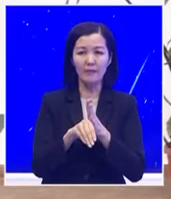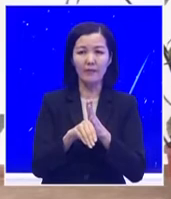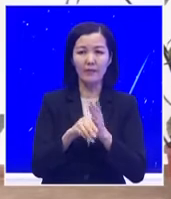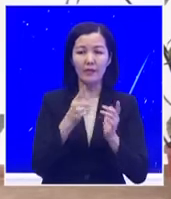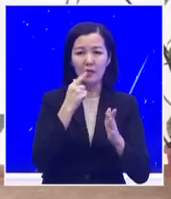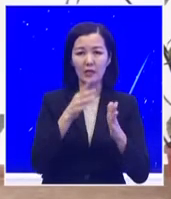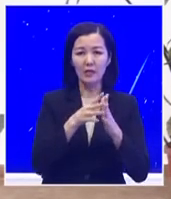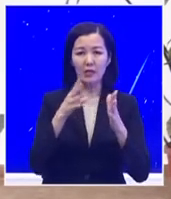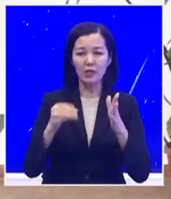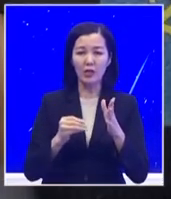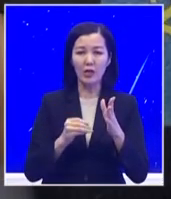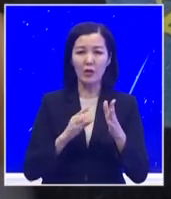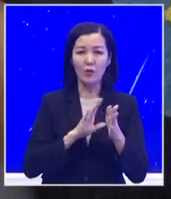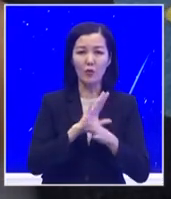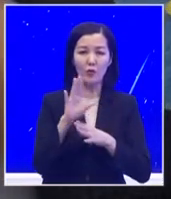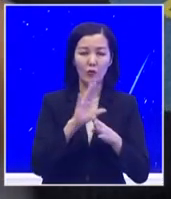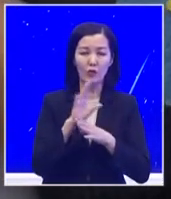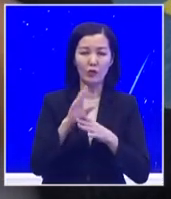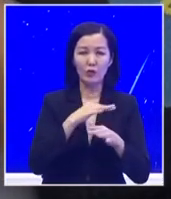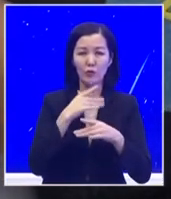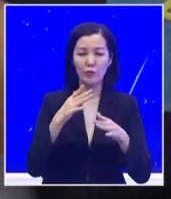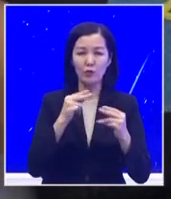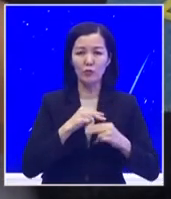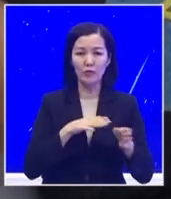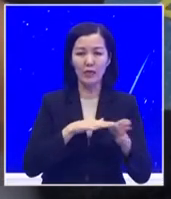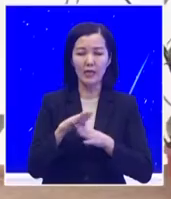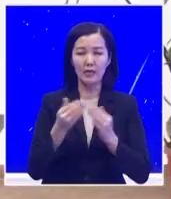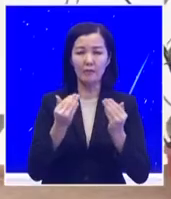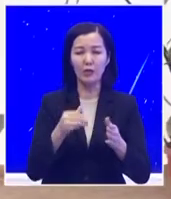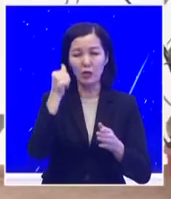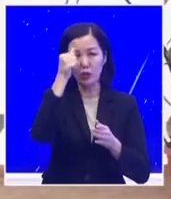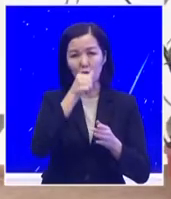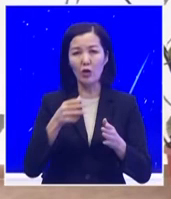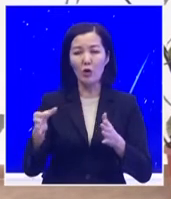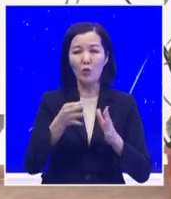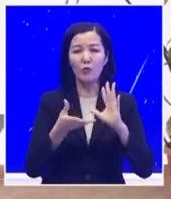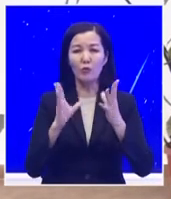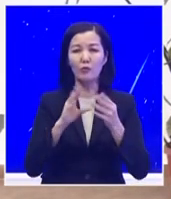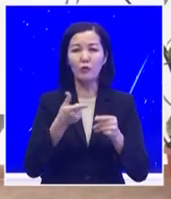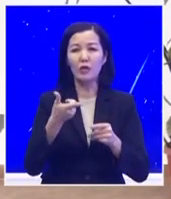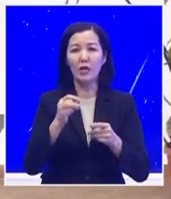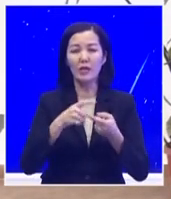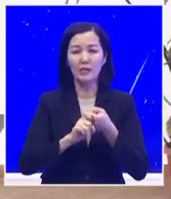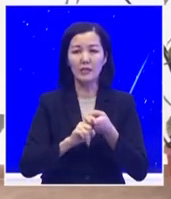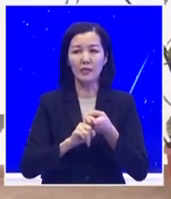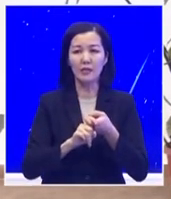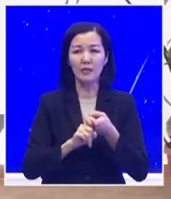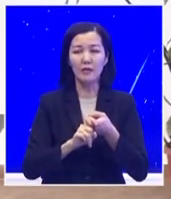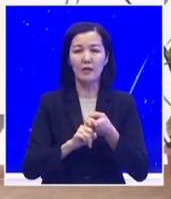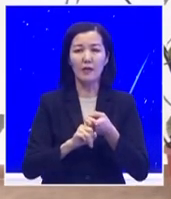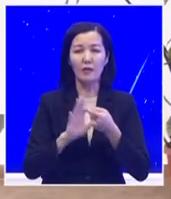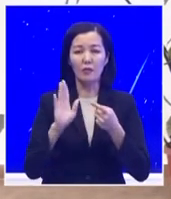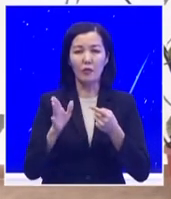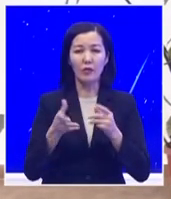қызылша өндірісінде көптеген жұмыстар жасалып жатыр. Ал жалпы биылғы жылда біз облыс бойынша газдандыру жылы деп атап жатырмыз.